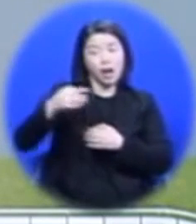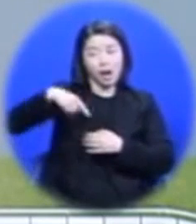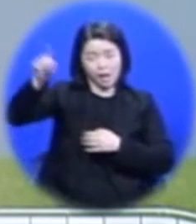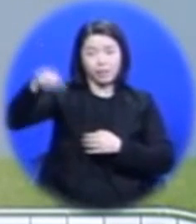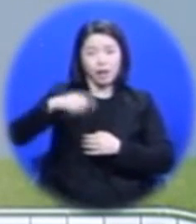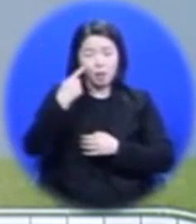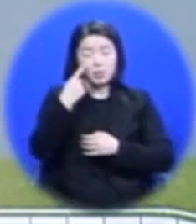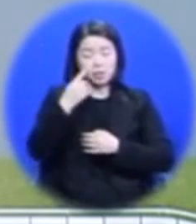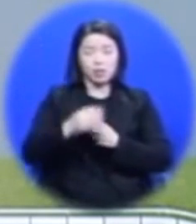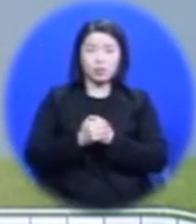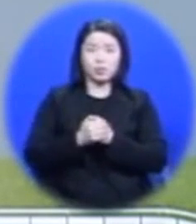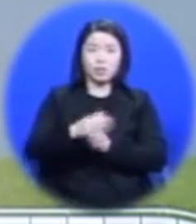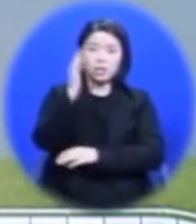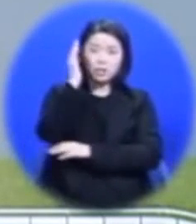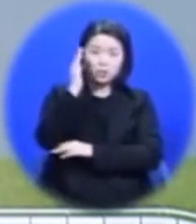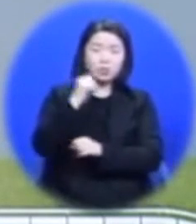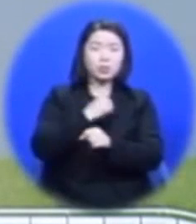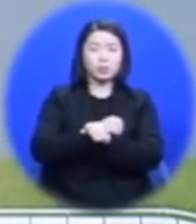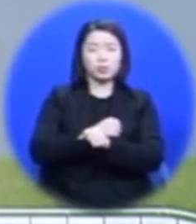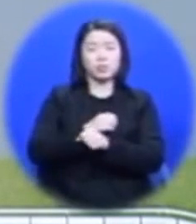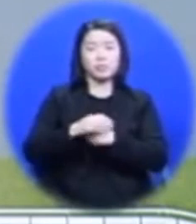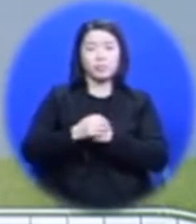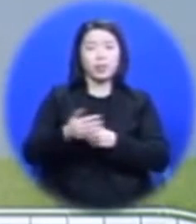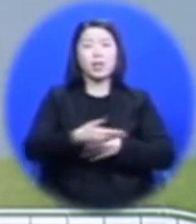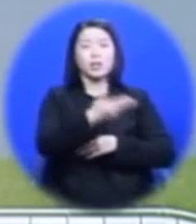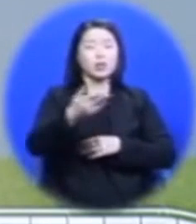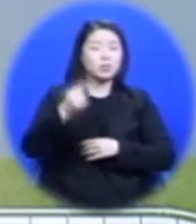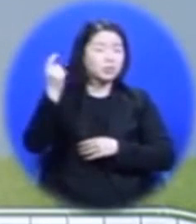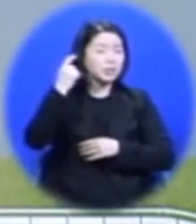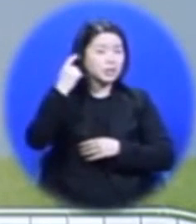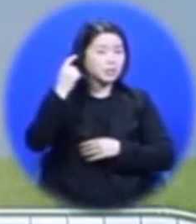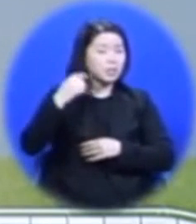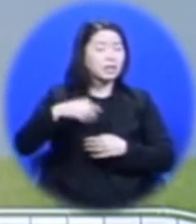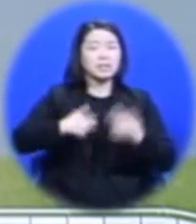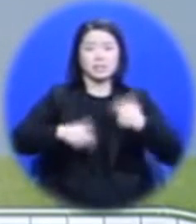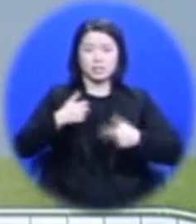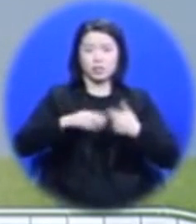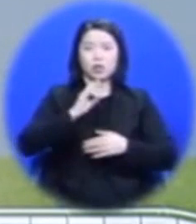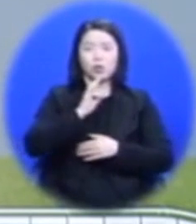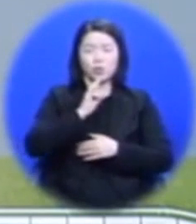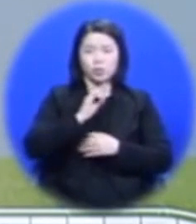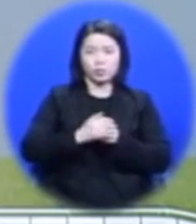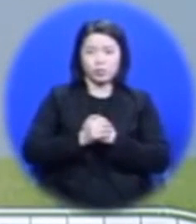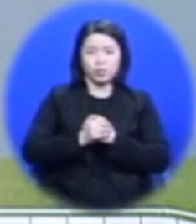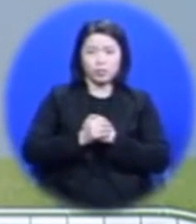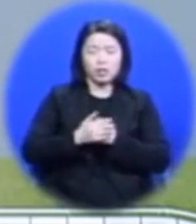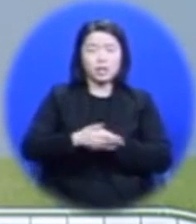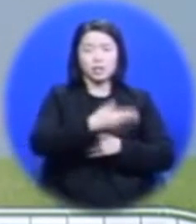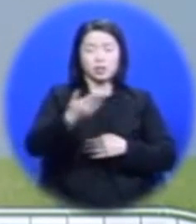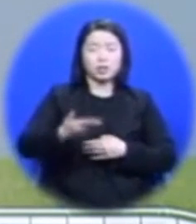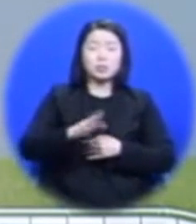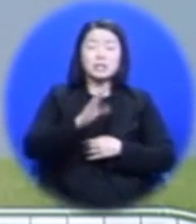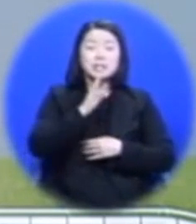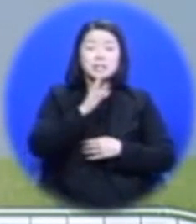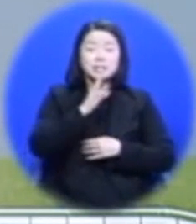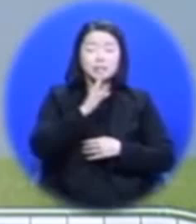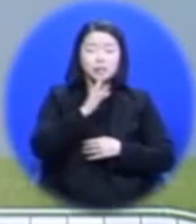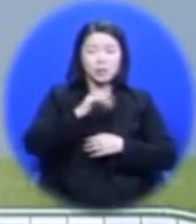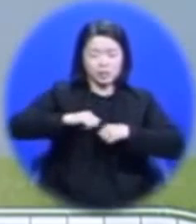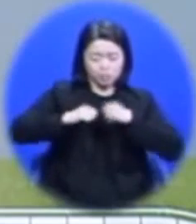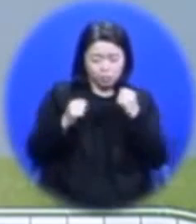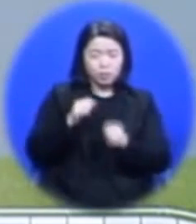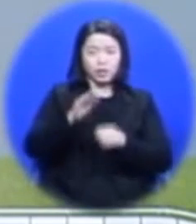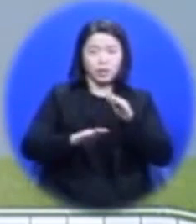나가보세요. 설교는요, 여러분들이 귀만 즐겁게 하죠. 여러분이 실제로 순종의 걸음을